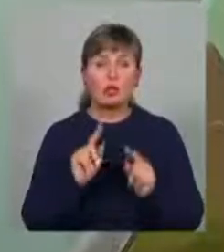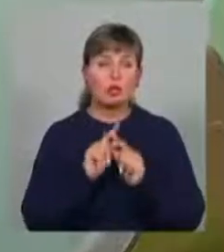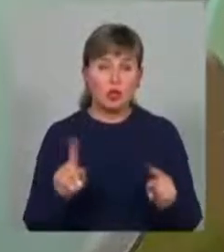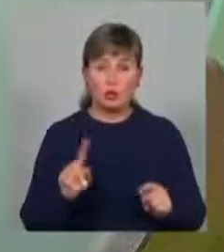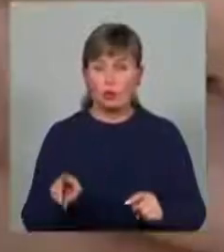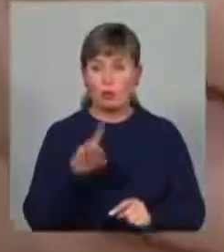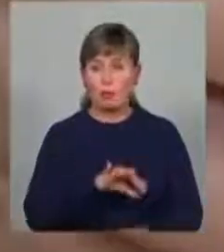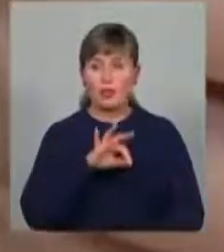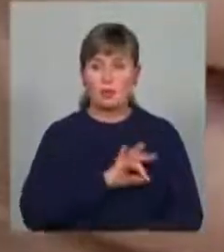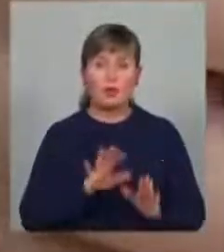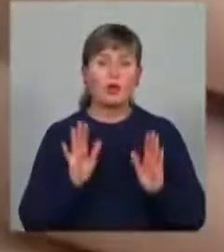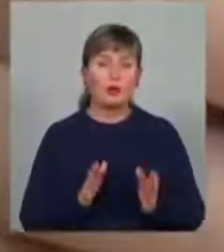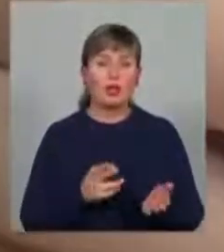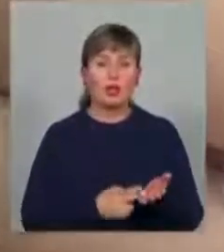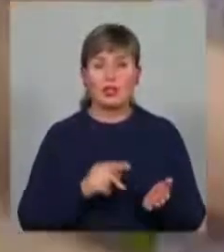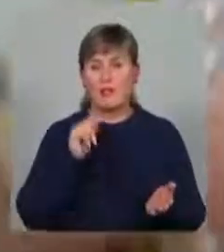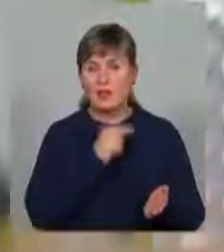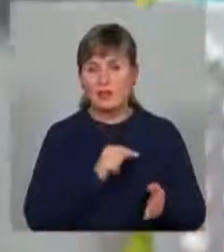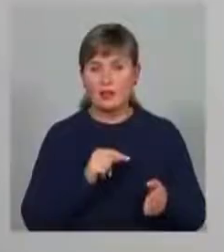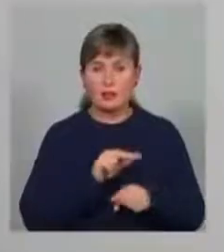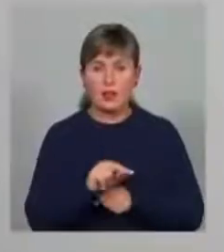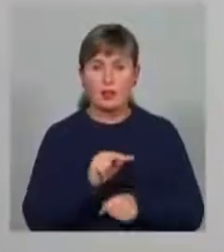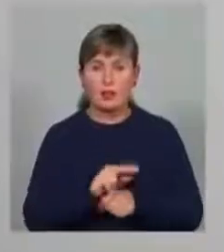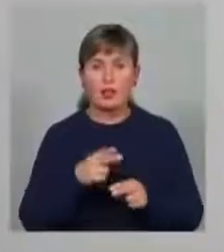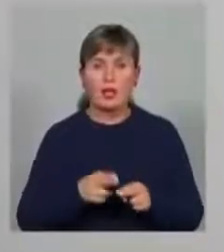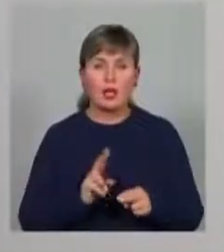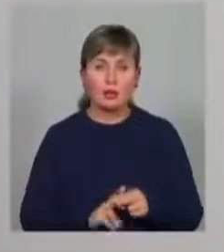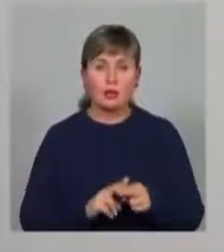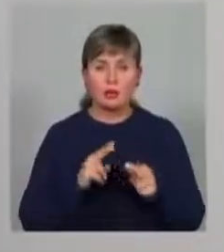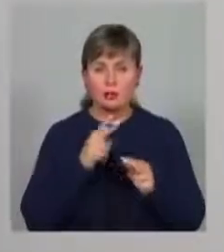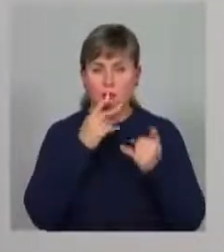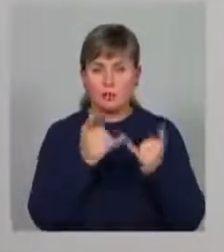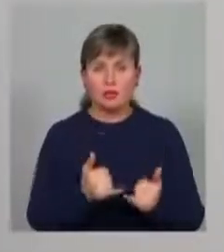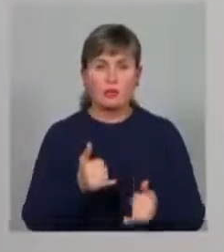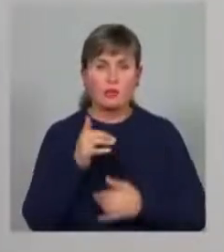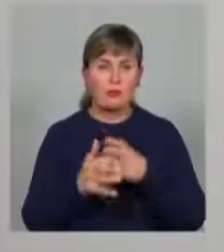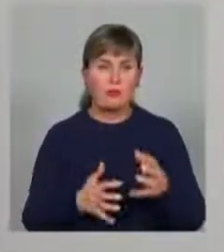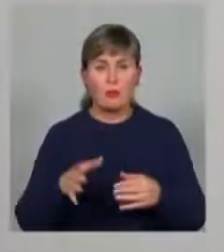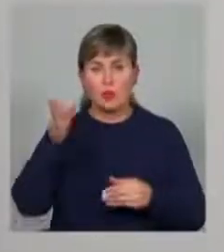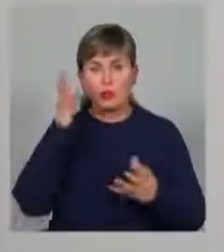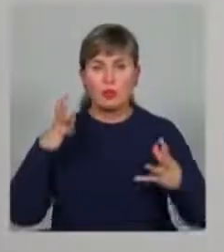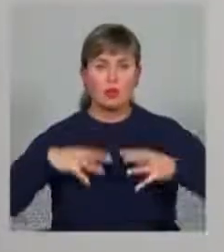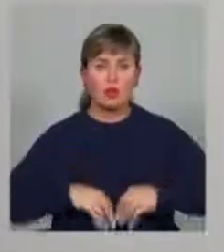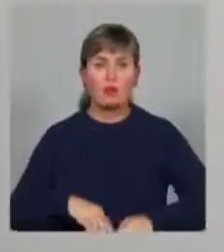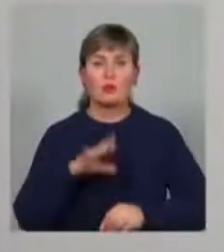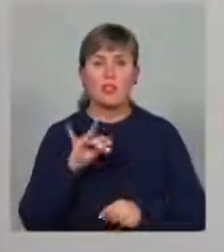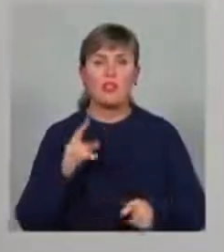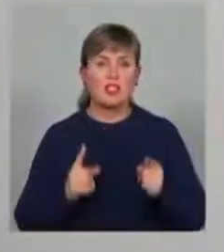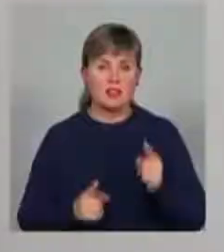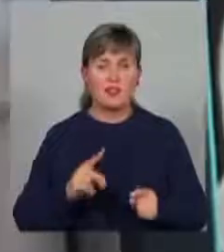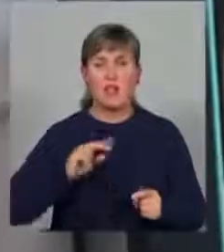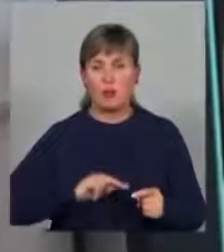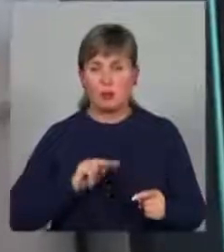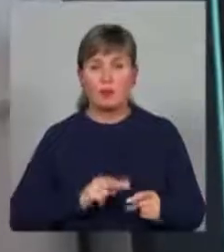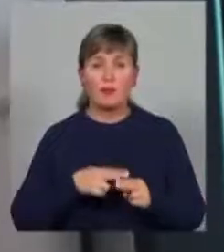что мы используем только доказанно эффективные методики, которые признаны в мировом научном сообществе. И они действительно